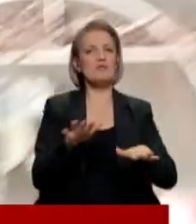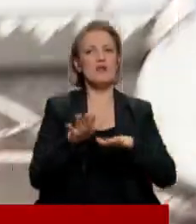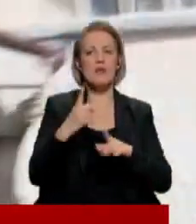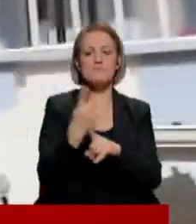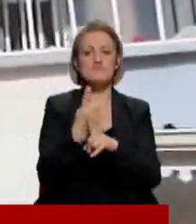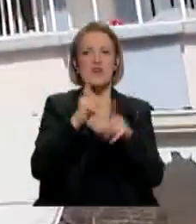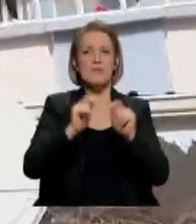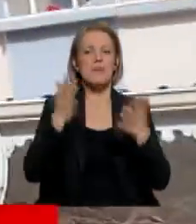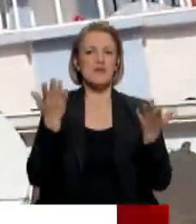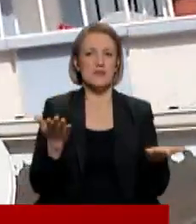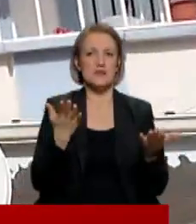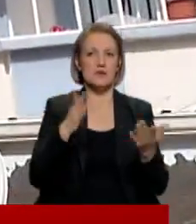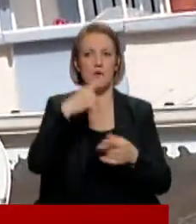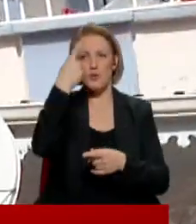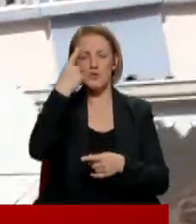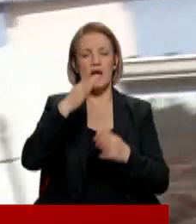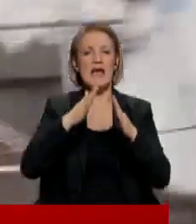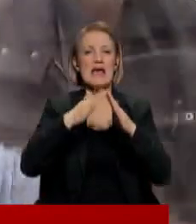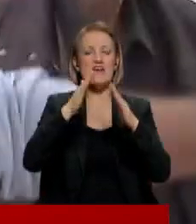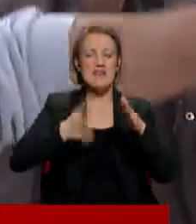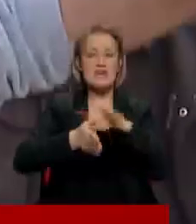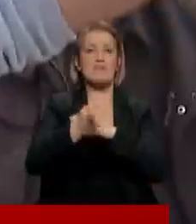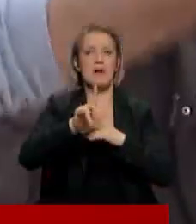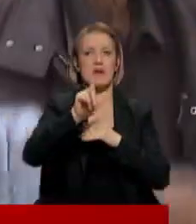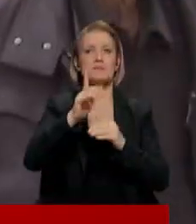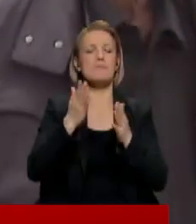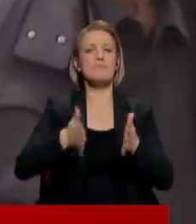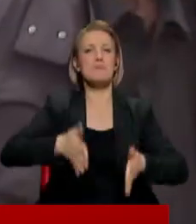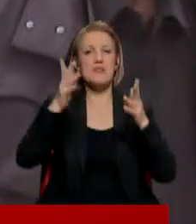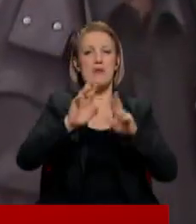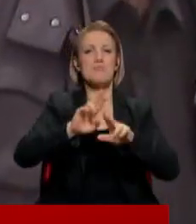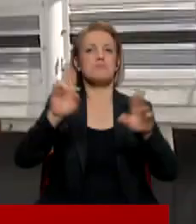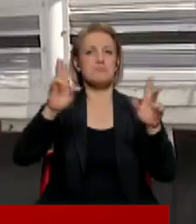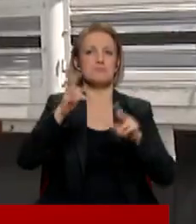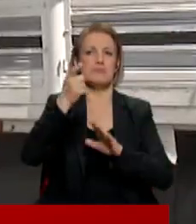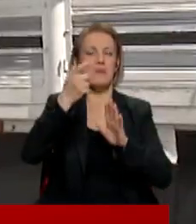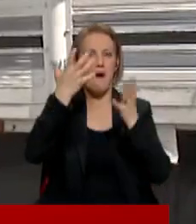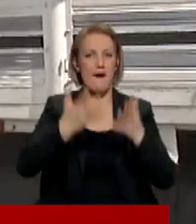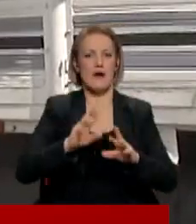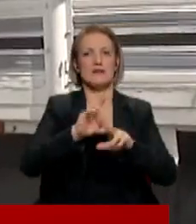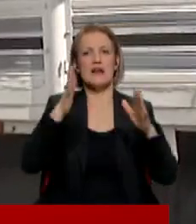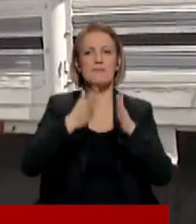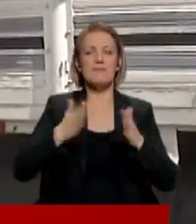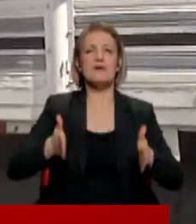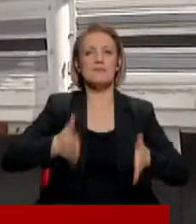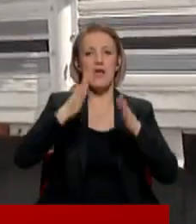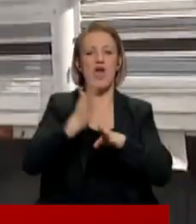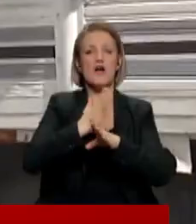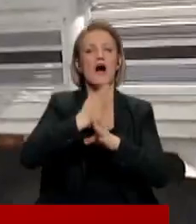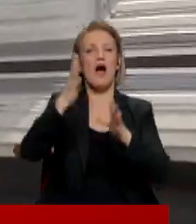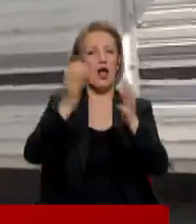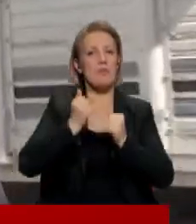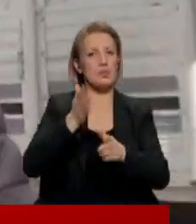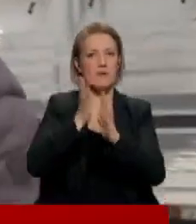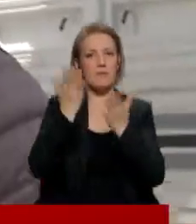şey yapamadık, çaresiz kaldık. O yüzden binalara girmemek lazımmış. Bina ağır hasarlı, acil yıkılacaklar listesinde. Ağır hasarlı binalardan eşya taşıma devam ediyor ama